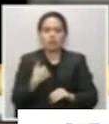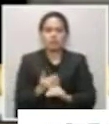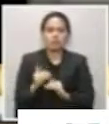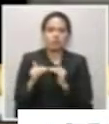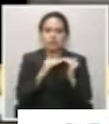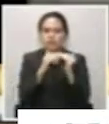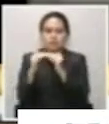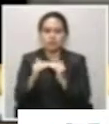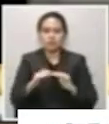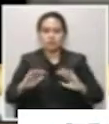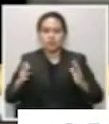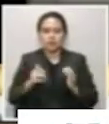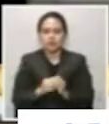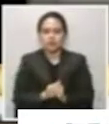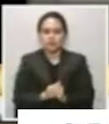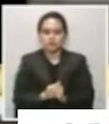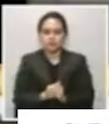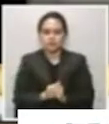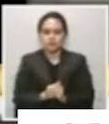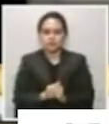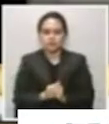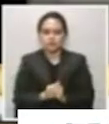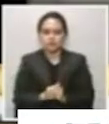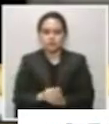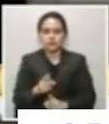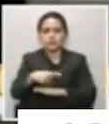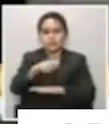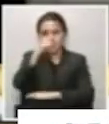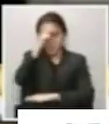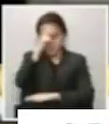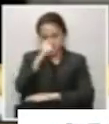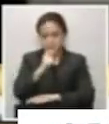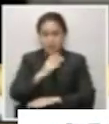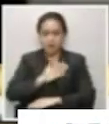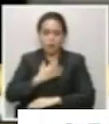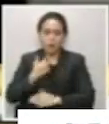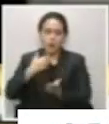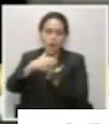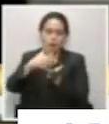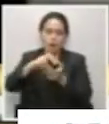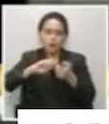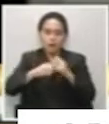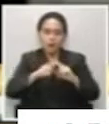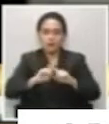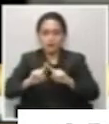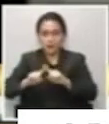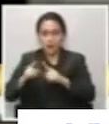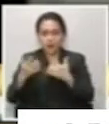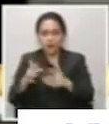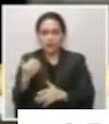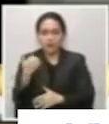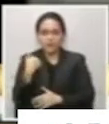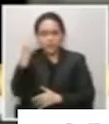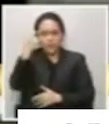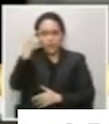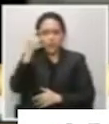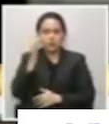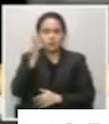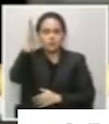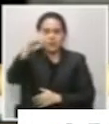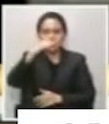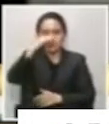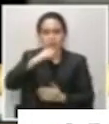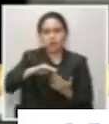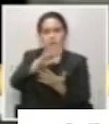พท่านประธานที่เคารพครับจากปัญหาดังกล่าวเราจะส่งมอบมรดกบ้านเมือง